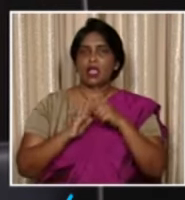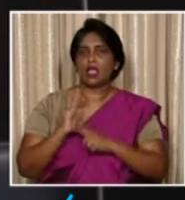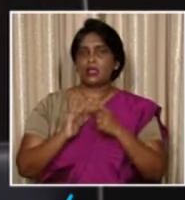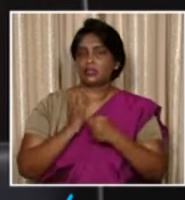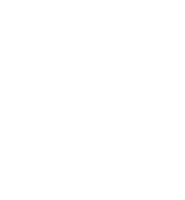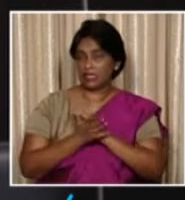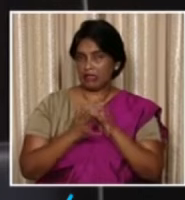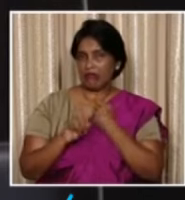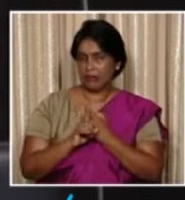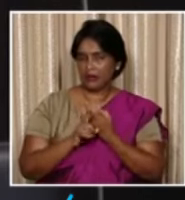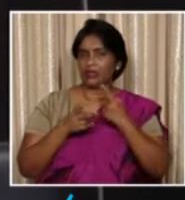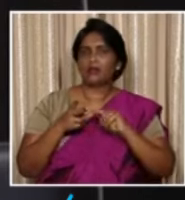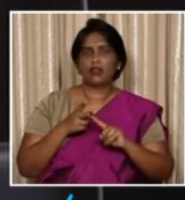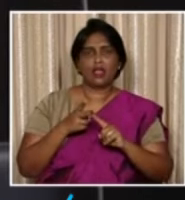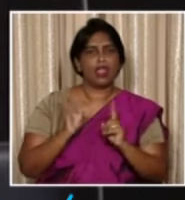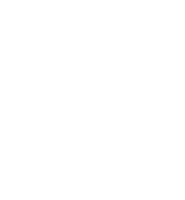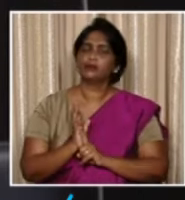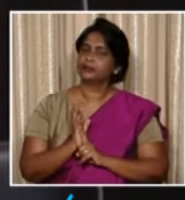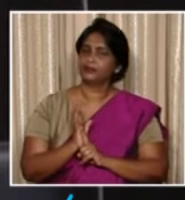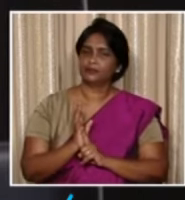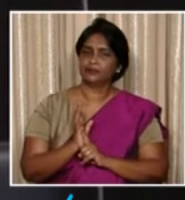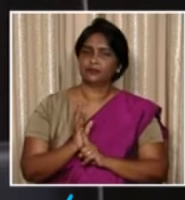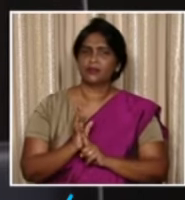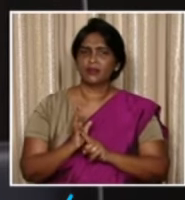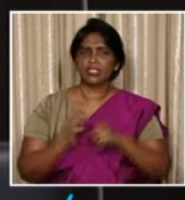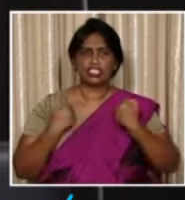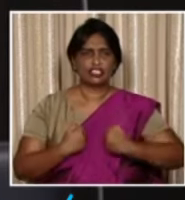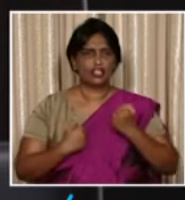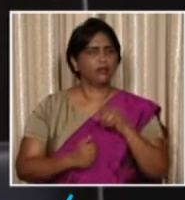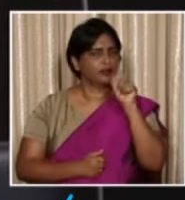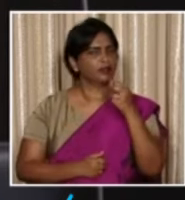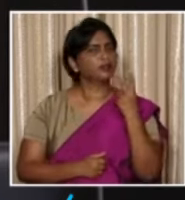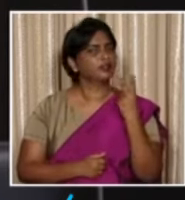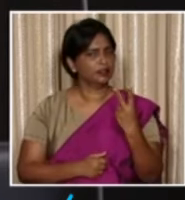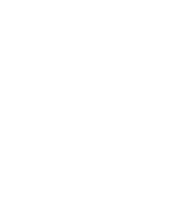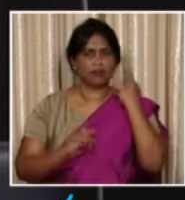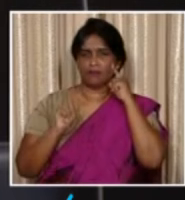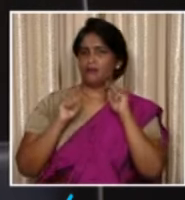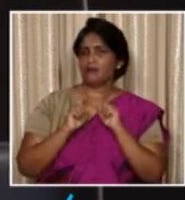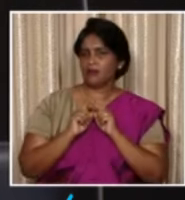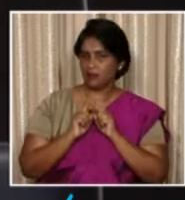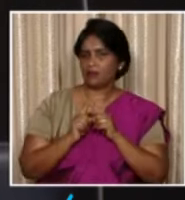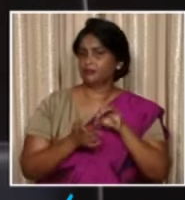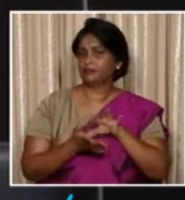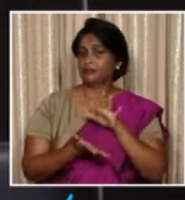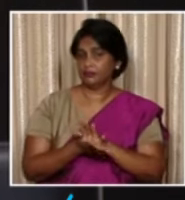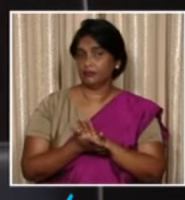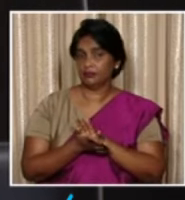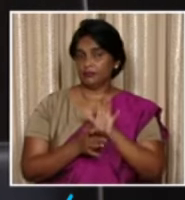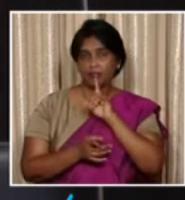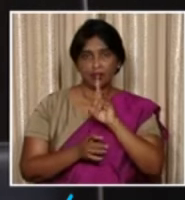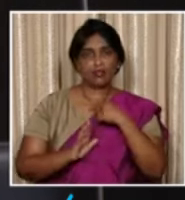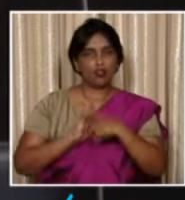කබ්රාල් සහ WD ලක්ෂ්මන් යන අධිපති හිටපු අධිපතිවරු දෙන්නෙක්ට විරුද්ධව තීන්දුවක් දීලා තියෙනවා